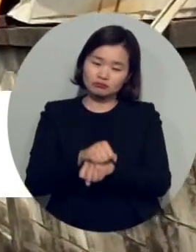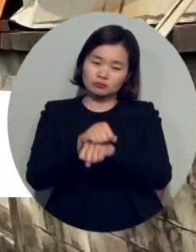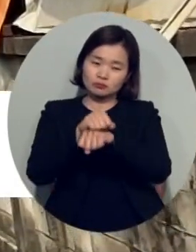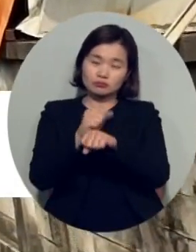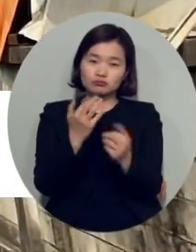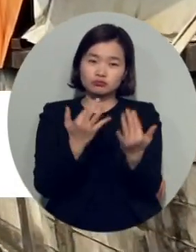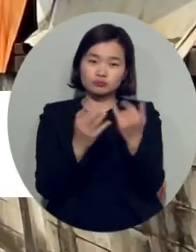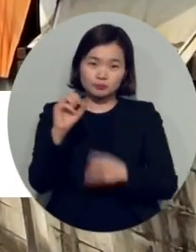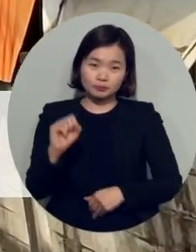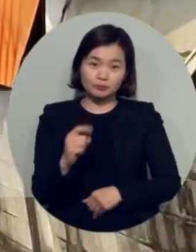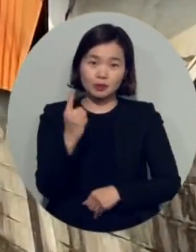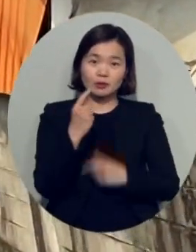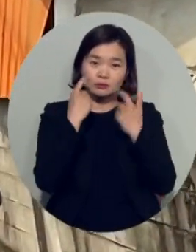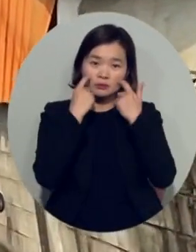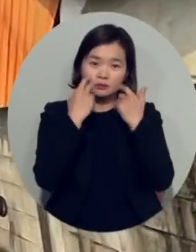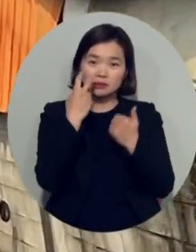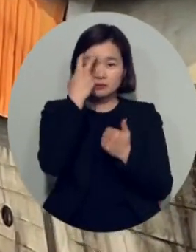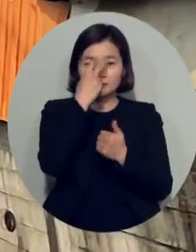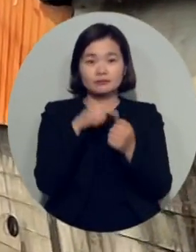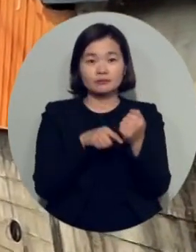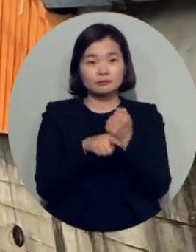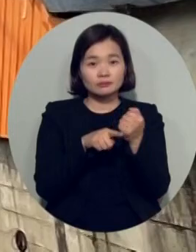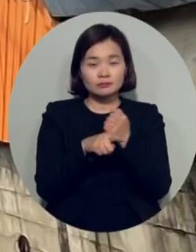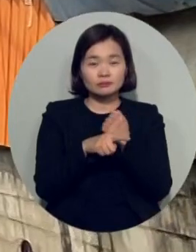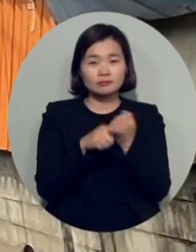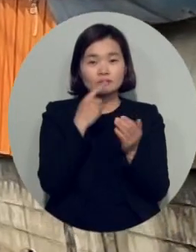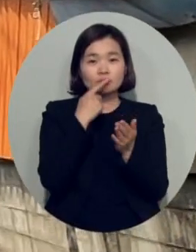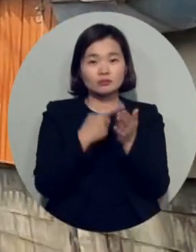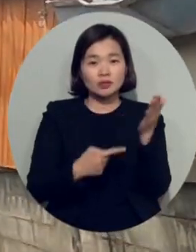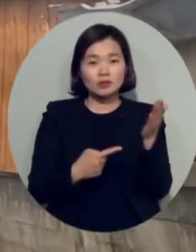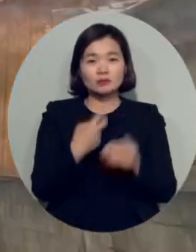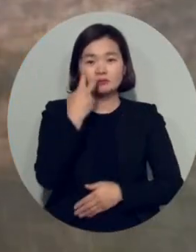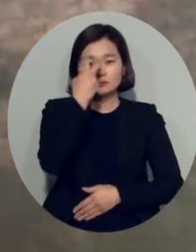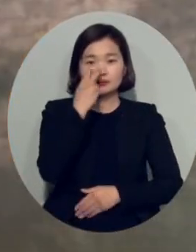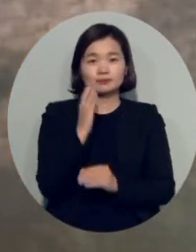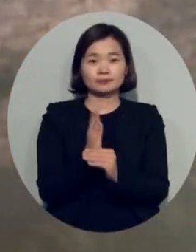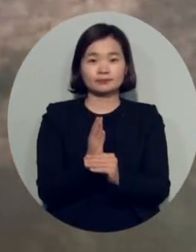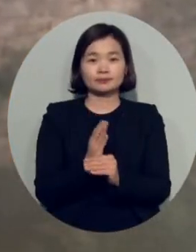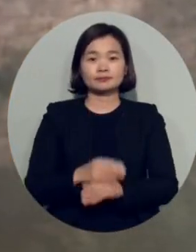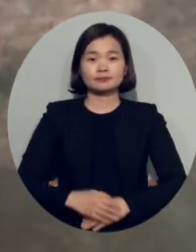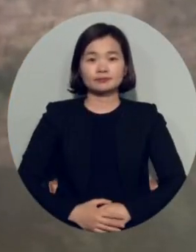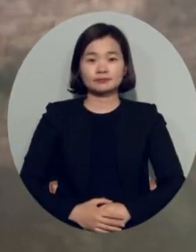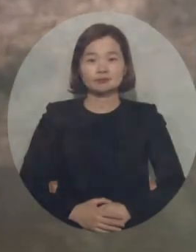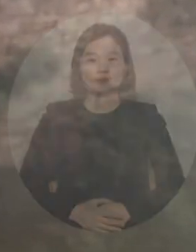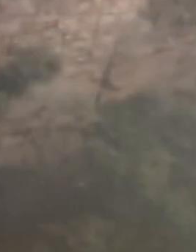불이 시작된 것으로 보고 정확한 화재 원인과 피해 규모를 조사하고 있습니다.